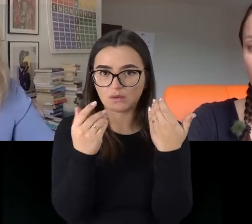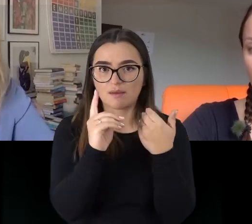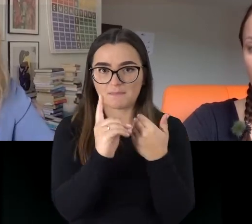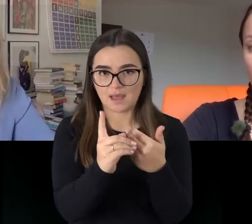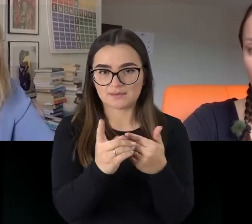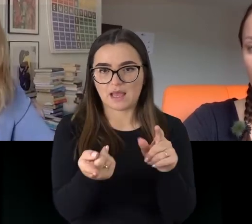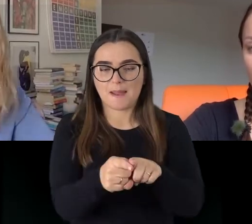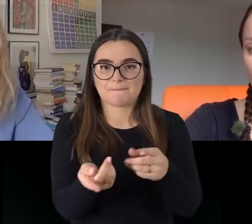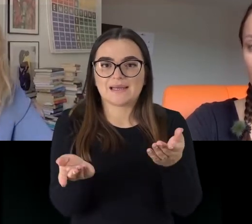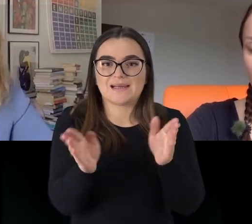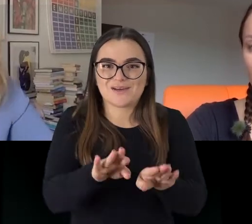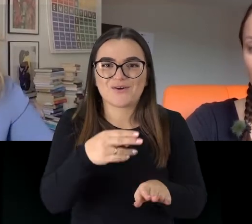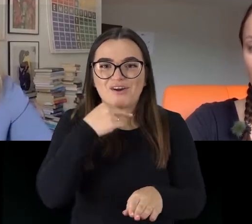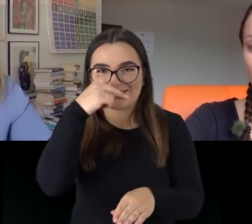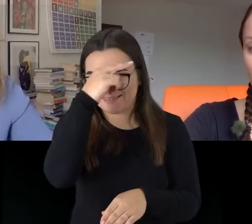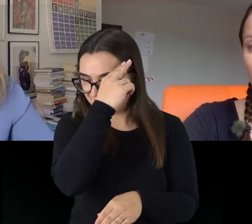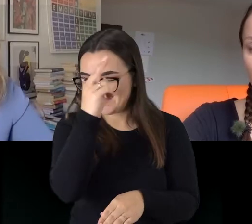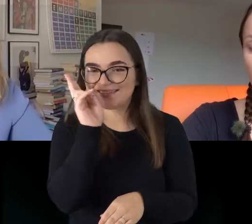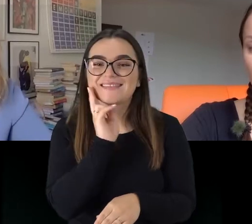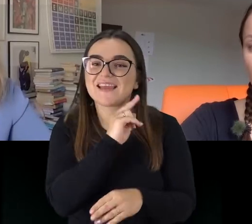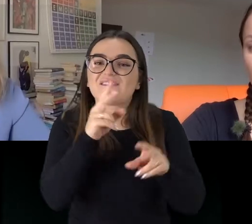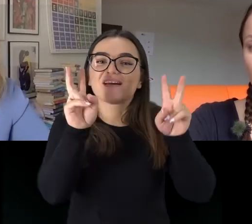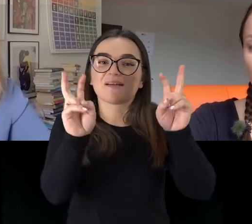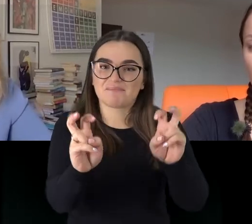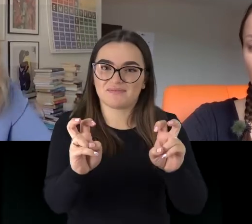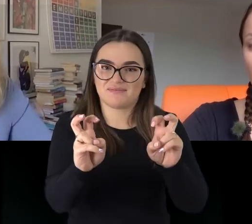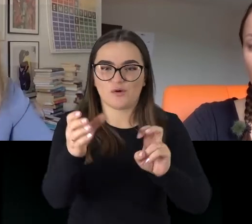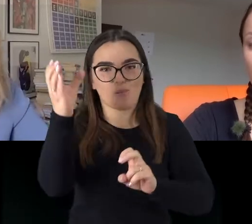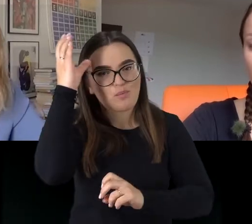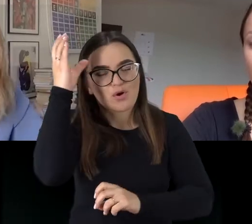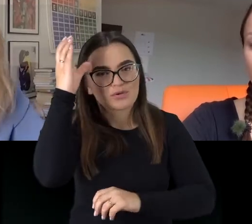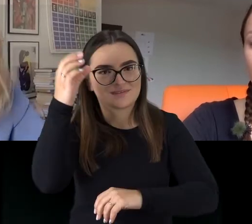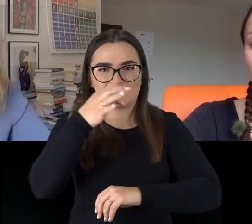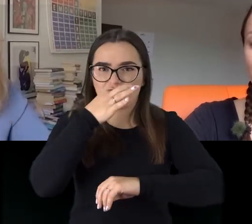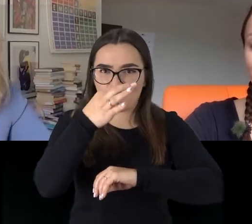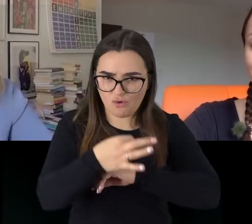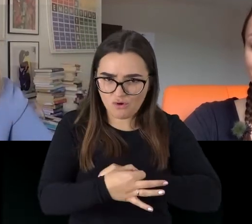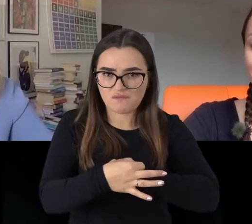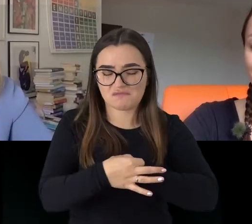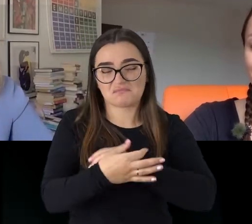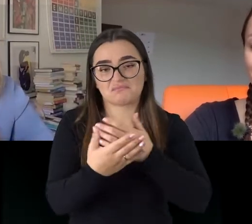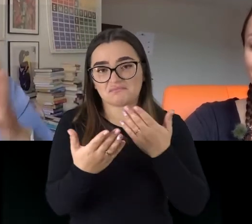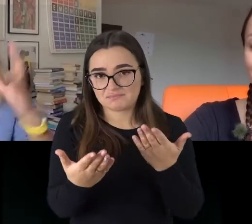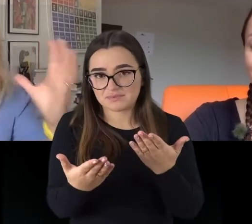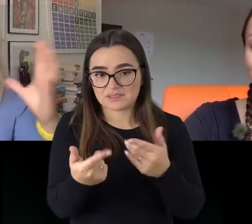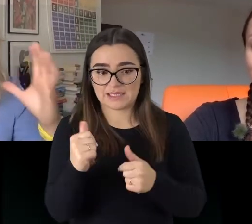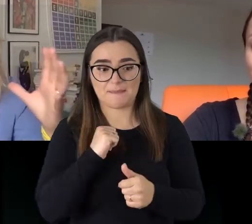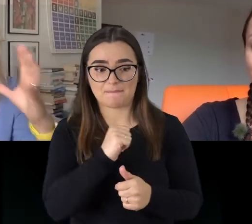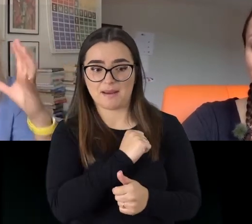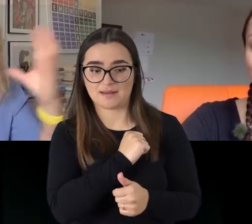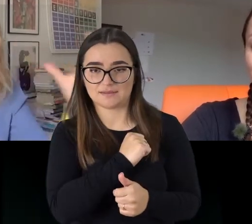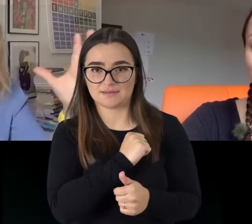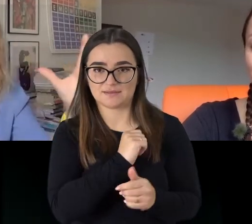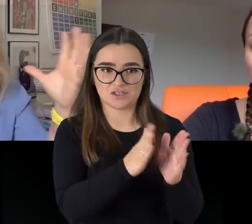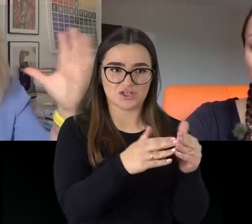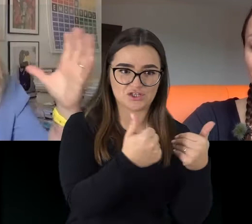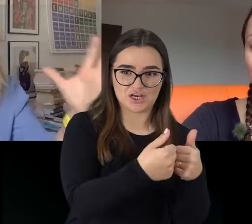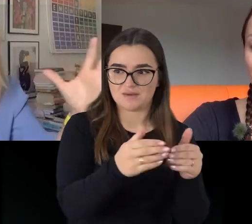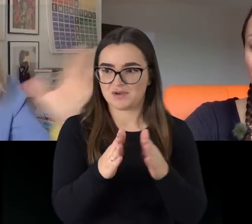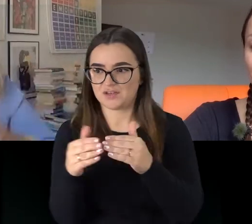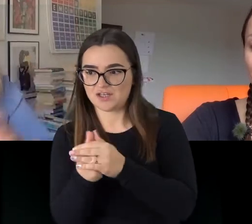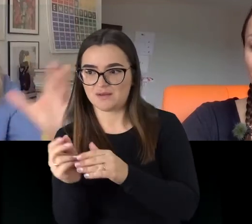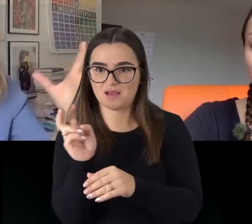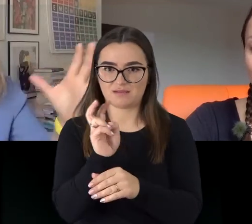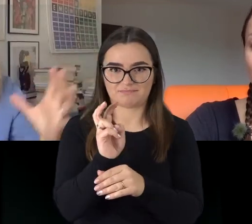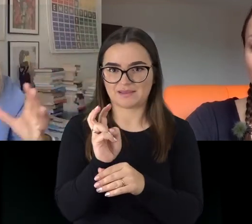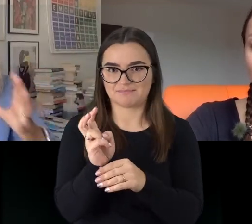liko tėvais, ne, sąmoningais ir atsakingais, protingais tėvais, ir jie sugeba derinti tas, tuos namų